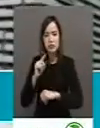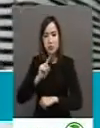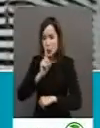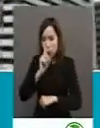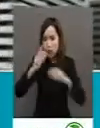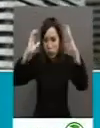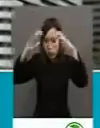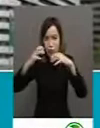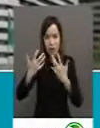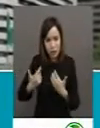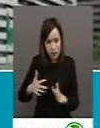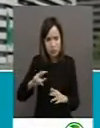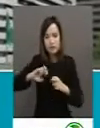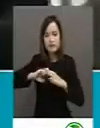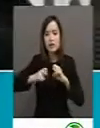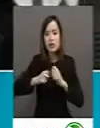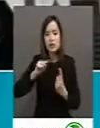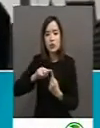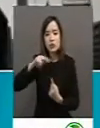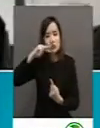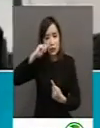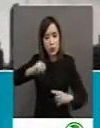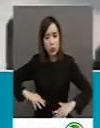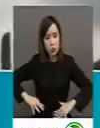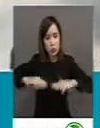ตกหนักมาแล้วคุณผู้ชมมีปัญหาของน้ำท่วมขังนะคะ